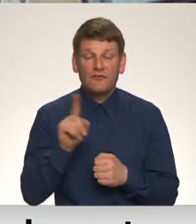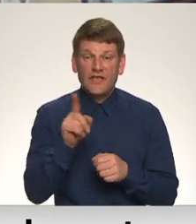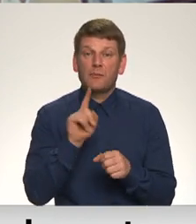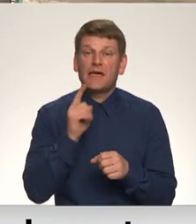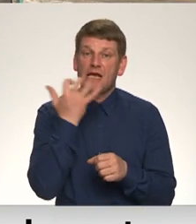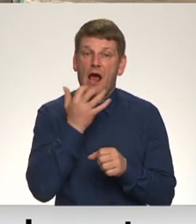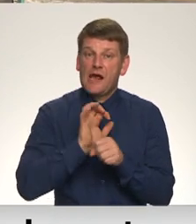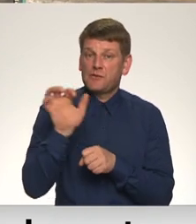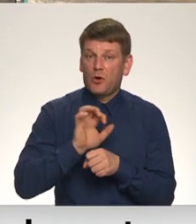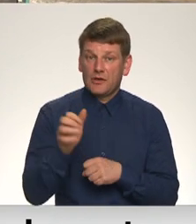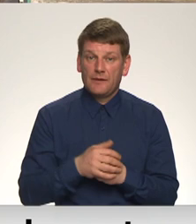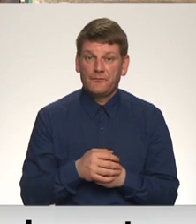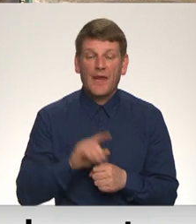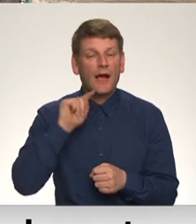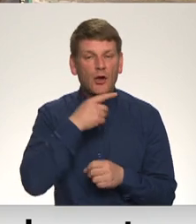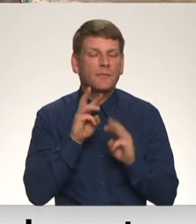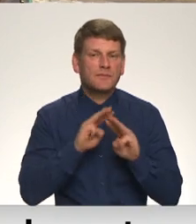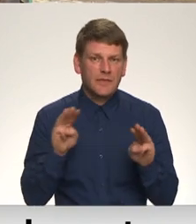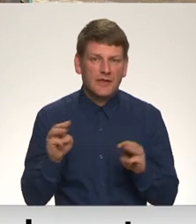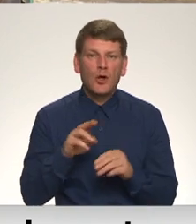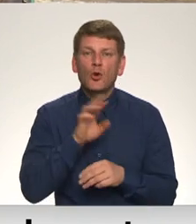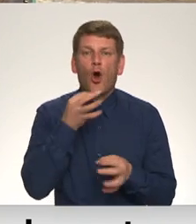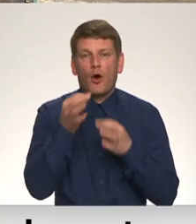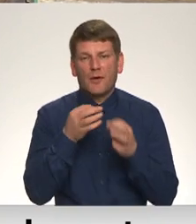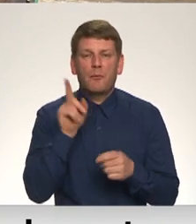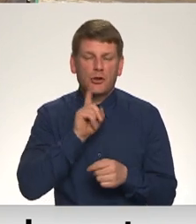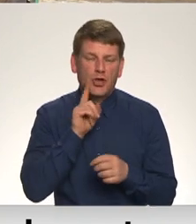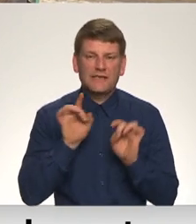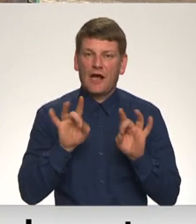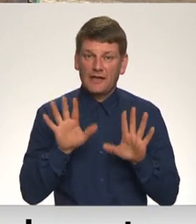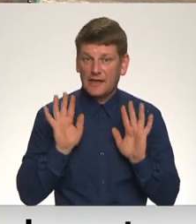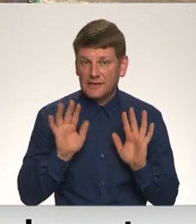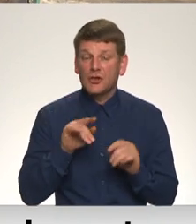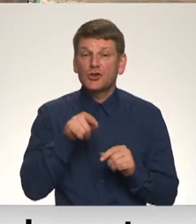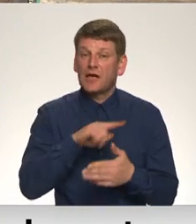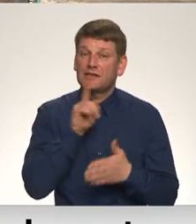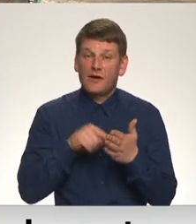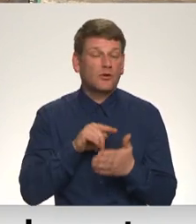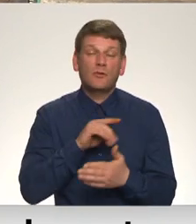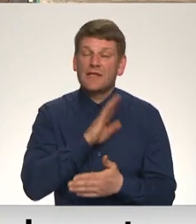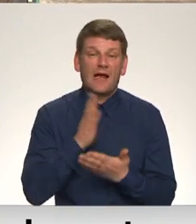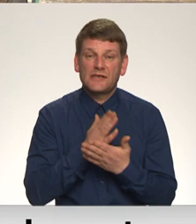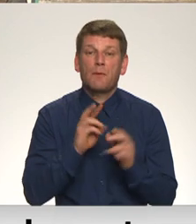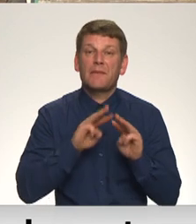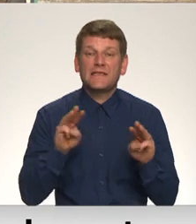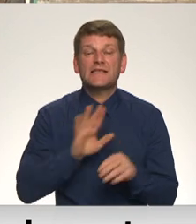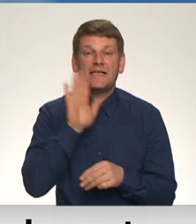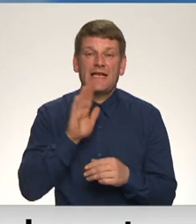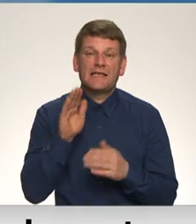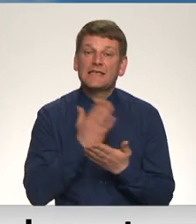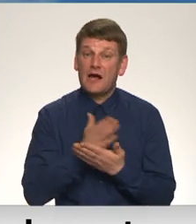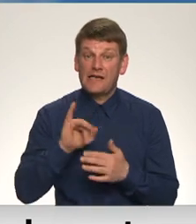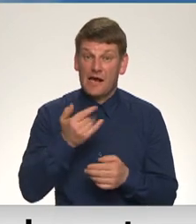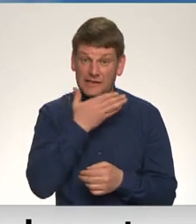jāeksportē. Ekonomikas ministrija no komentāriem pašreiz atteicās, jo šāds jautājums neesot ministrijas dienas kārtībā, bet